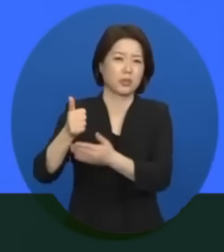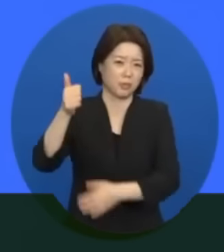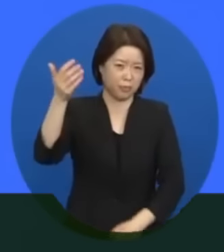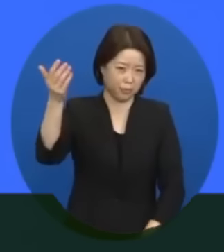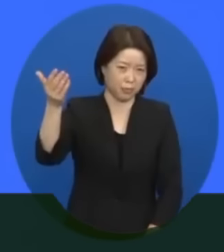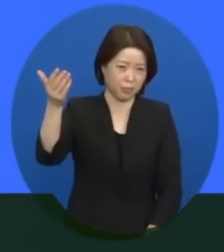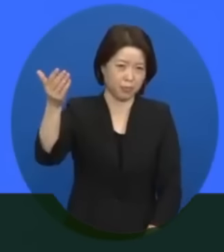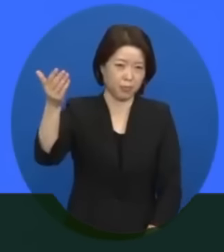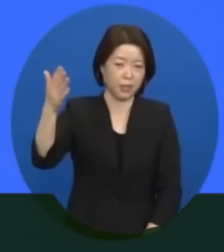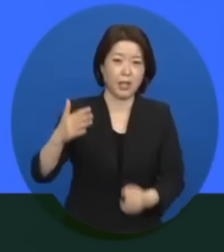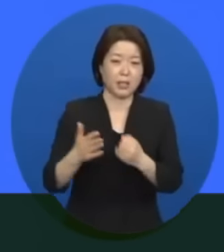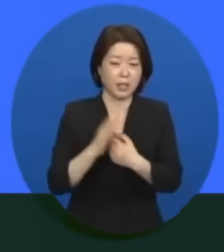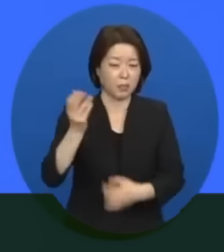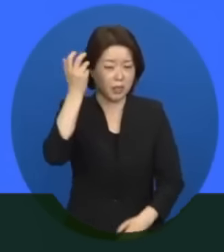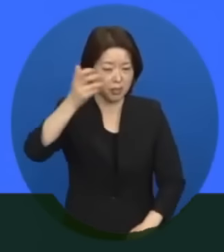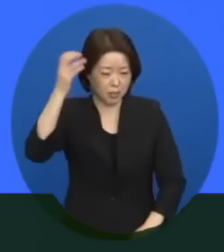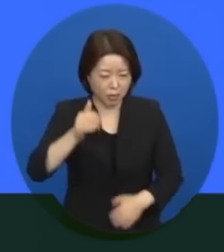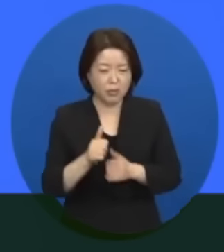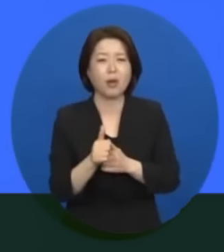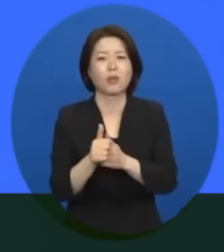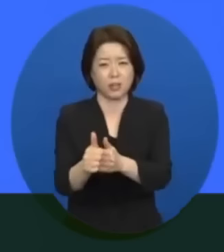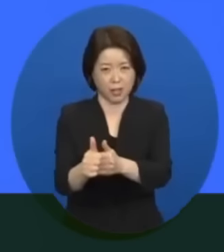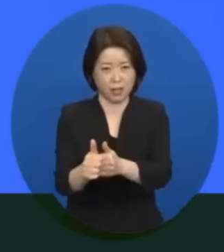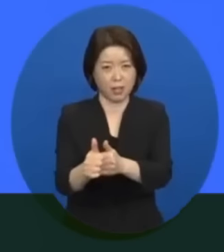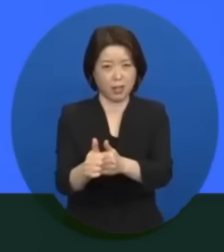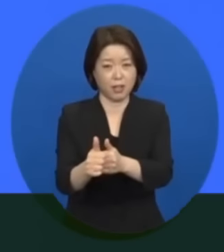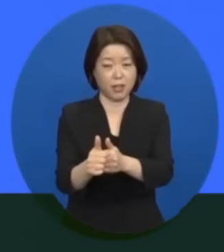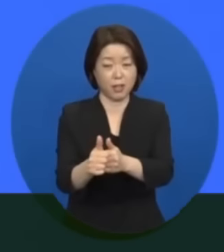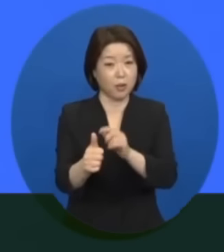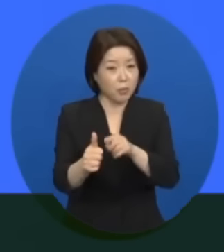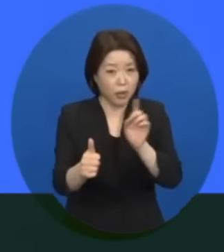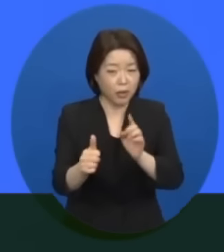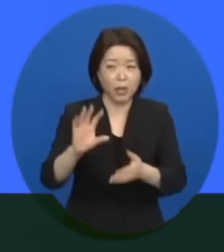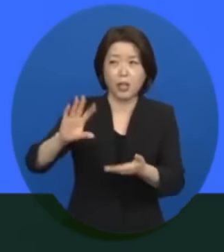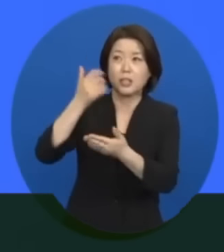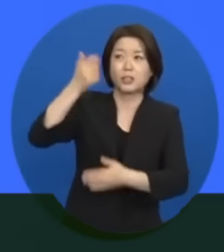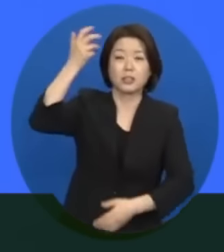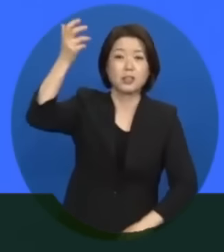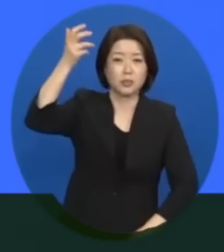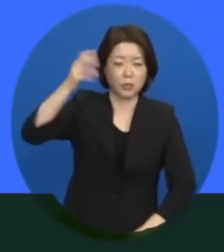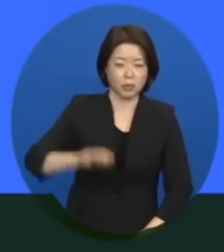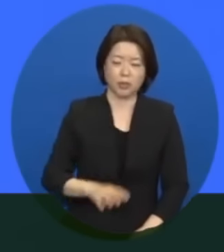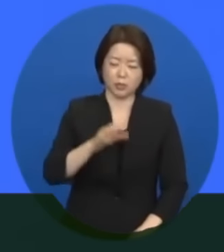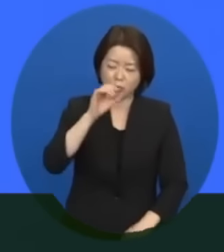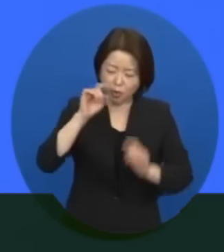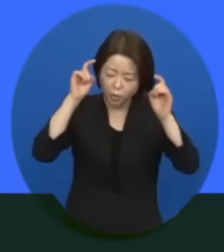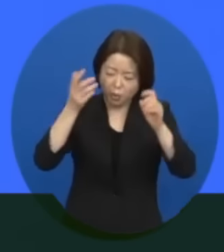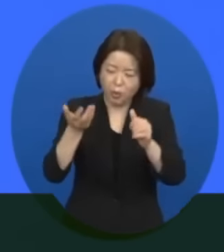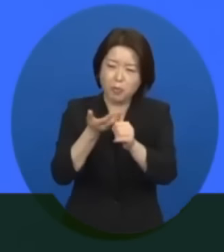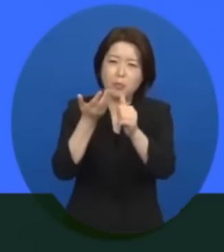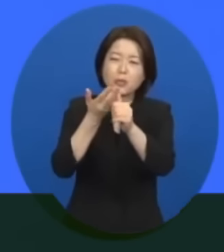그래서 성령을 따라서 성령은 그리스도의 영이니 선한 목자의 영이신 성령을 따라 갔던